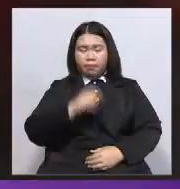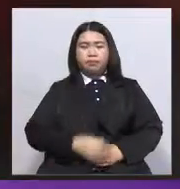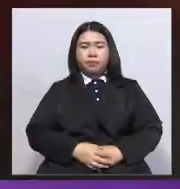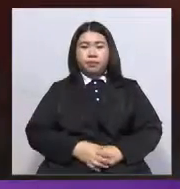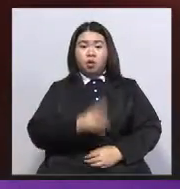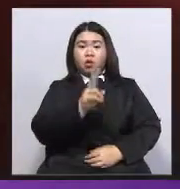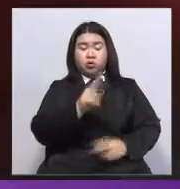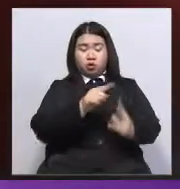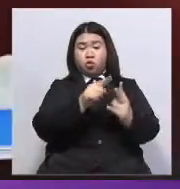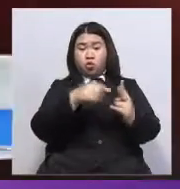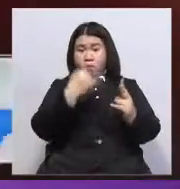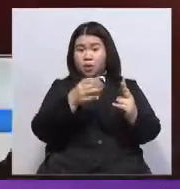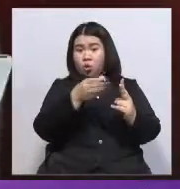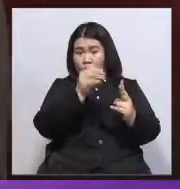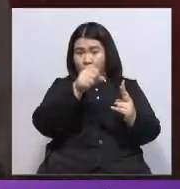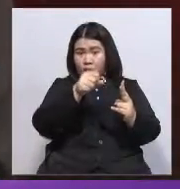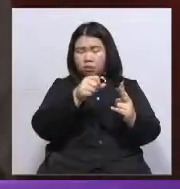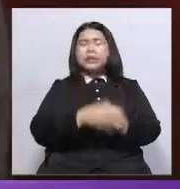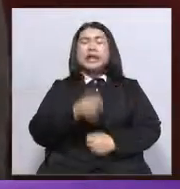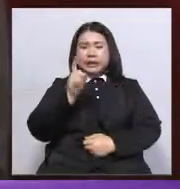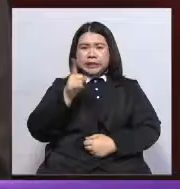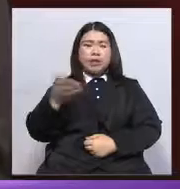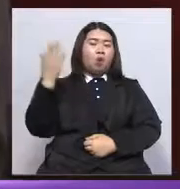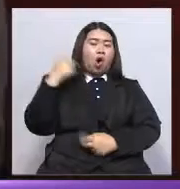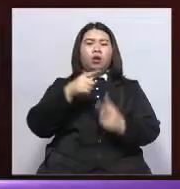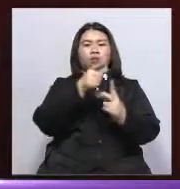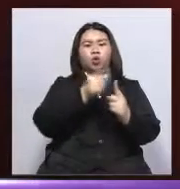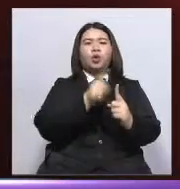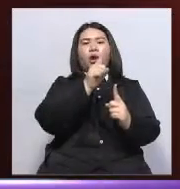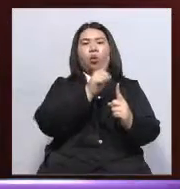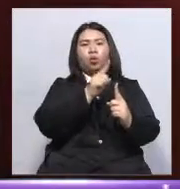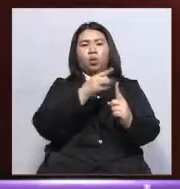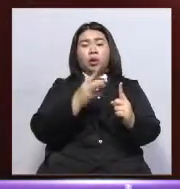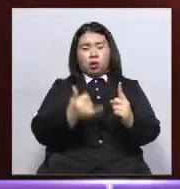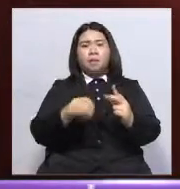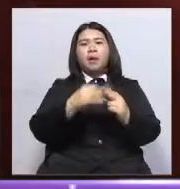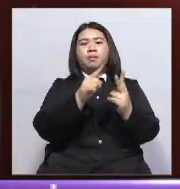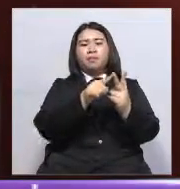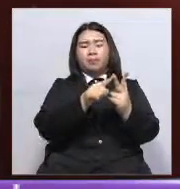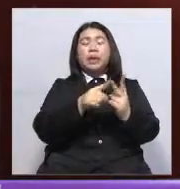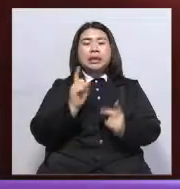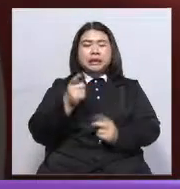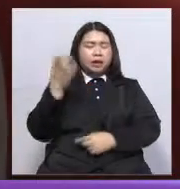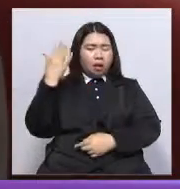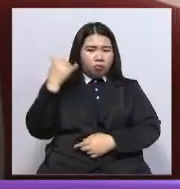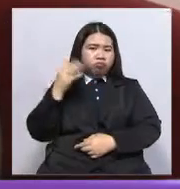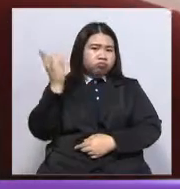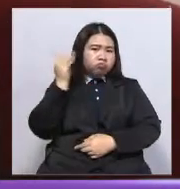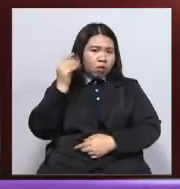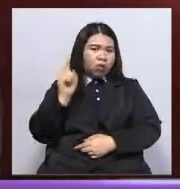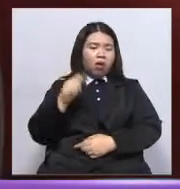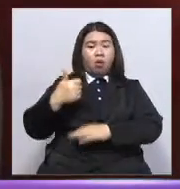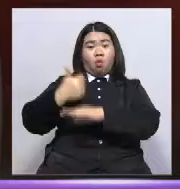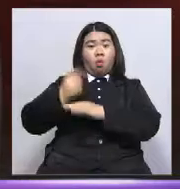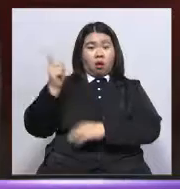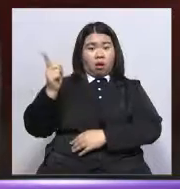ใช่ฮะ ครับร่วมกันฮะของเดิมมันแจ้งข้อหาคนเดียวโดดๆนะฮะหลังจากภายหลังจากได้รับรายงานจากท่านผู้